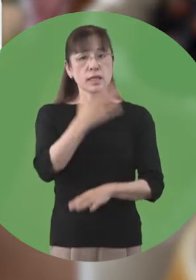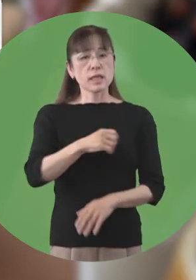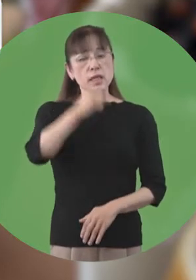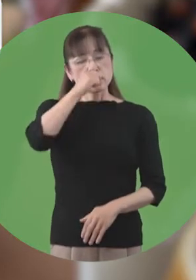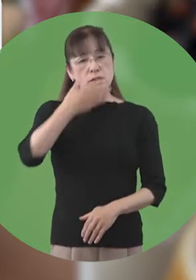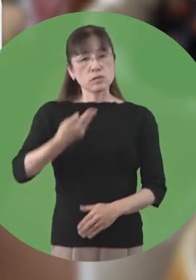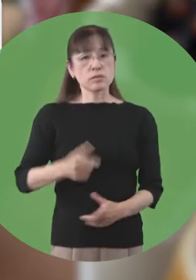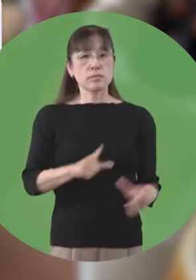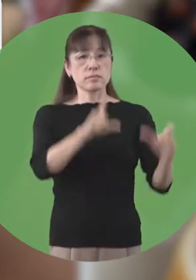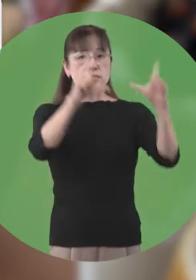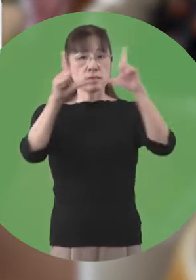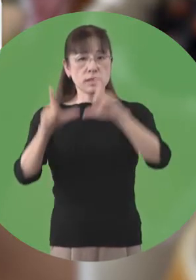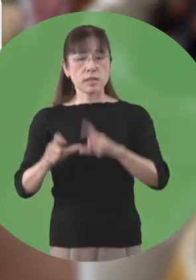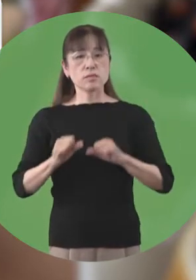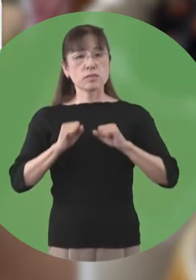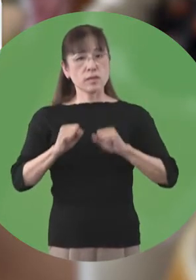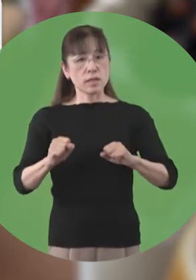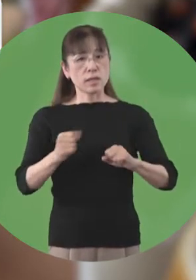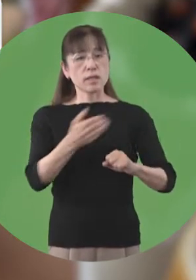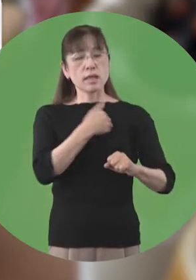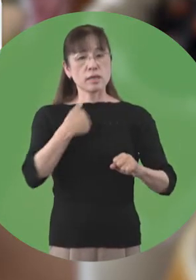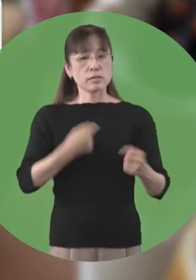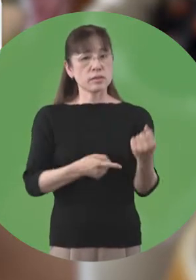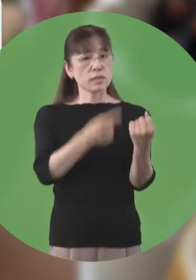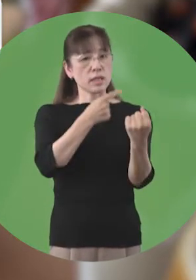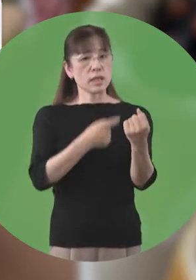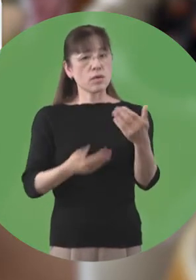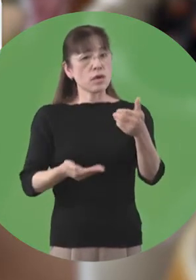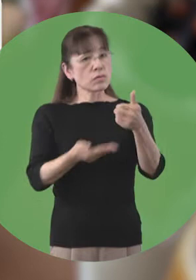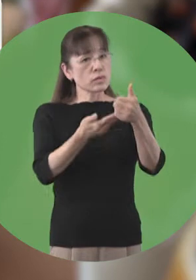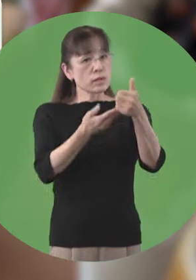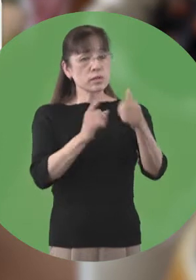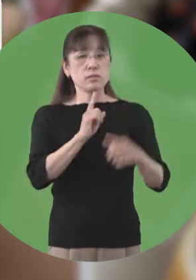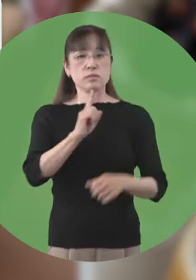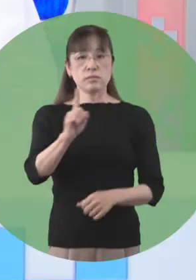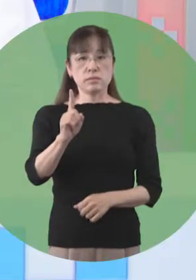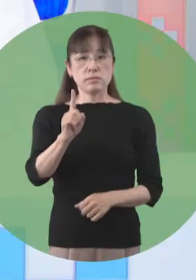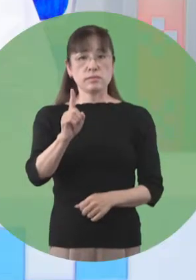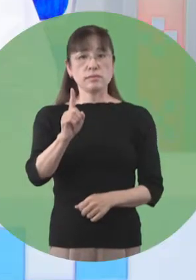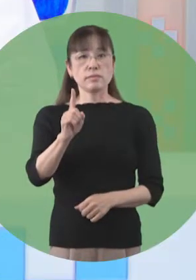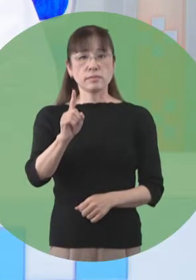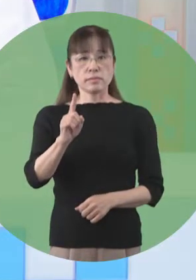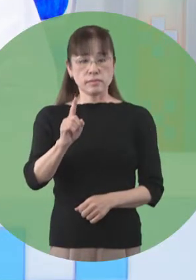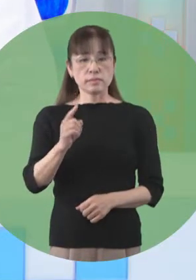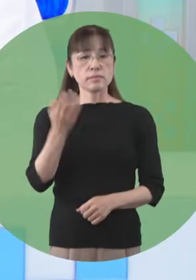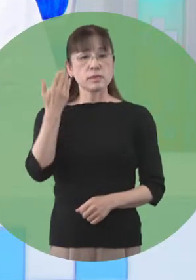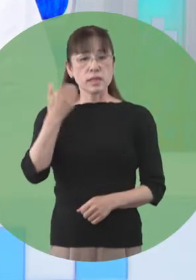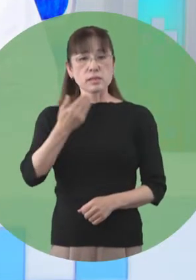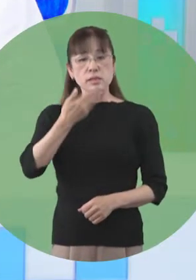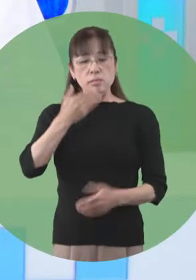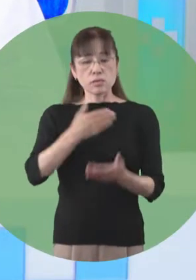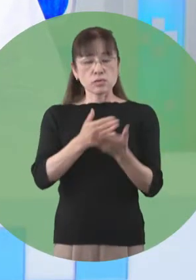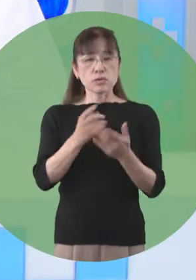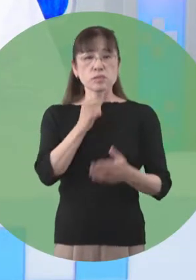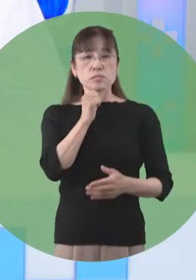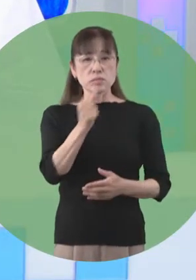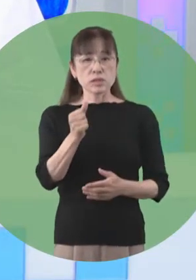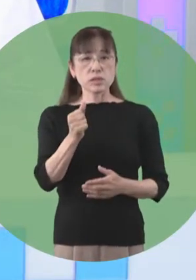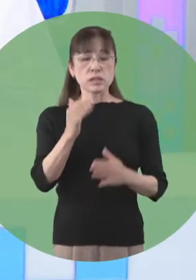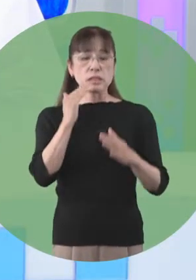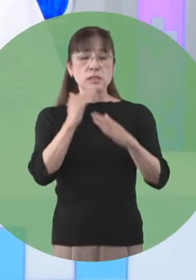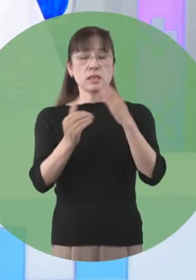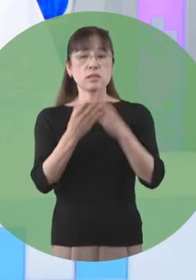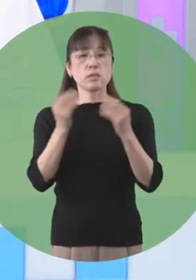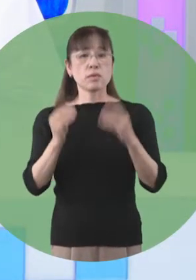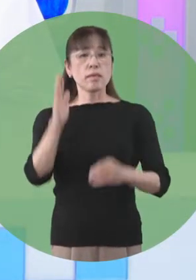生活を実践できる力を育むことを指します。 食の欧米化と言われるように、戦後の沖